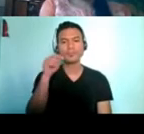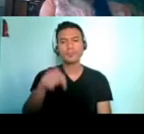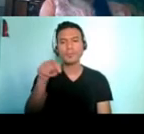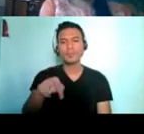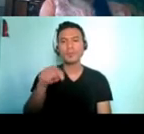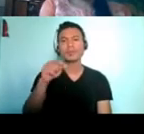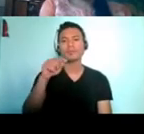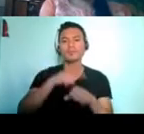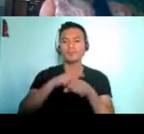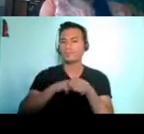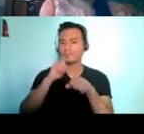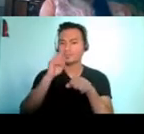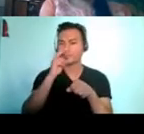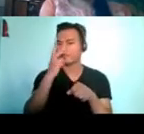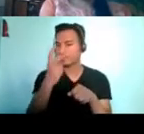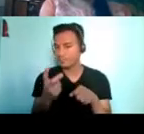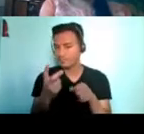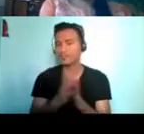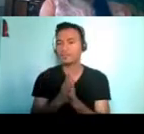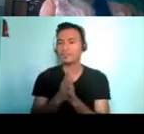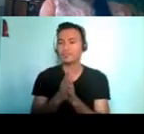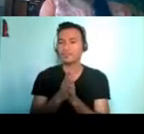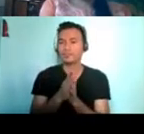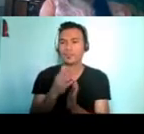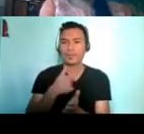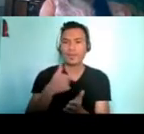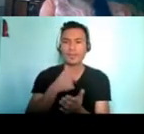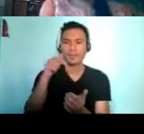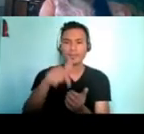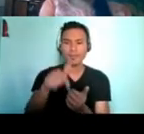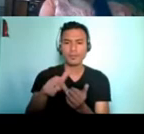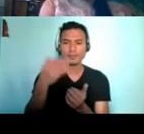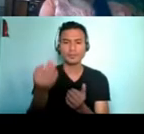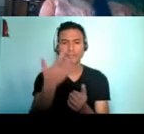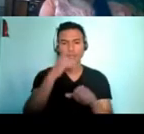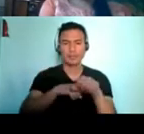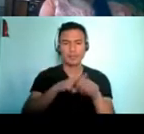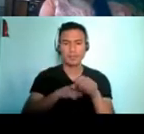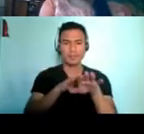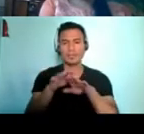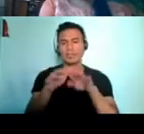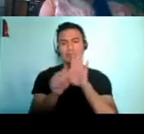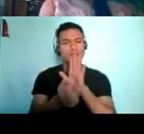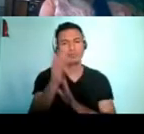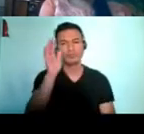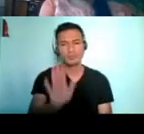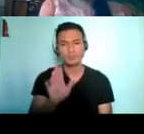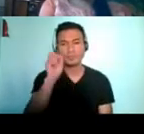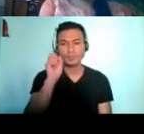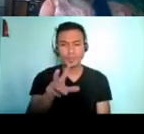अहिलेको पछिल्लो समयमा अझै हेर्दाखेरि है, हामी अहिले यो आधुनिक युगमा धेरै अगाडि बढिसकेका छौँ,